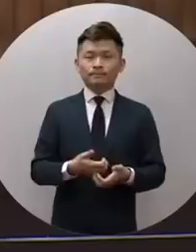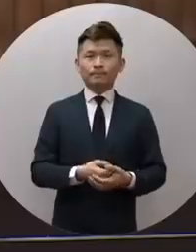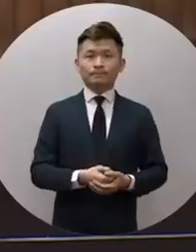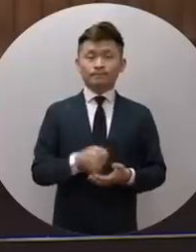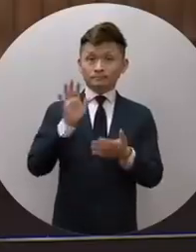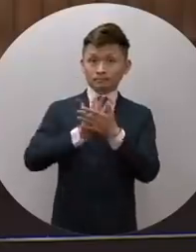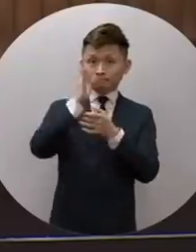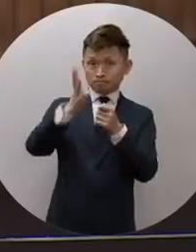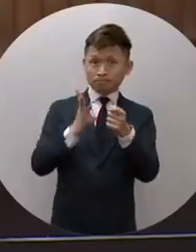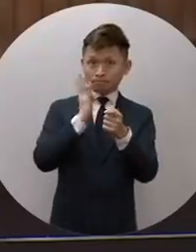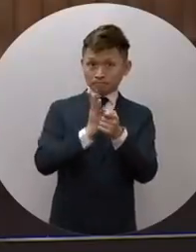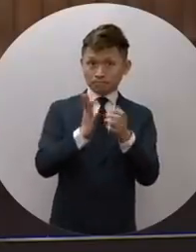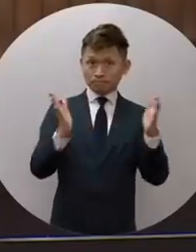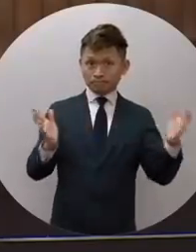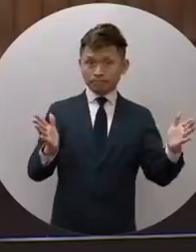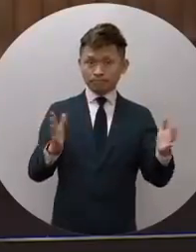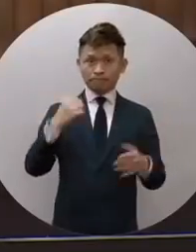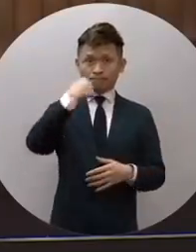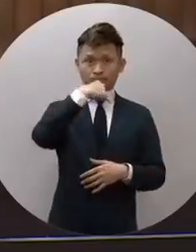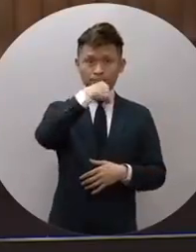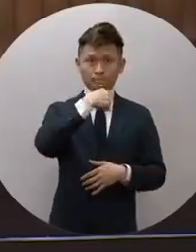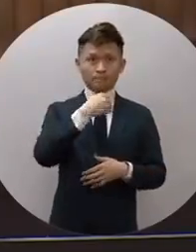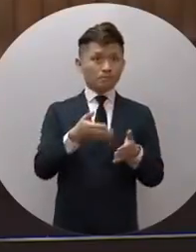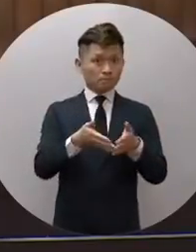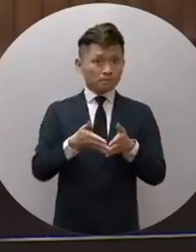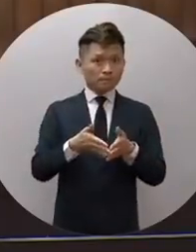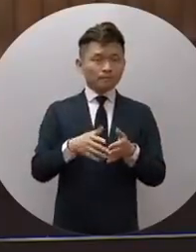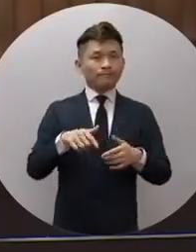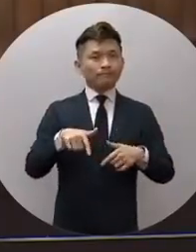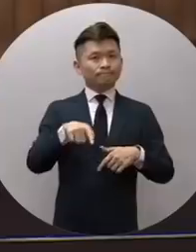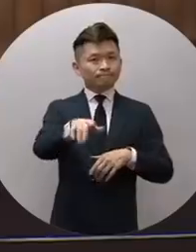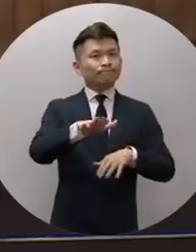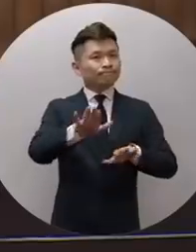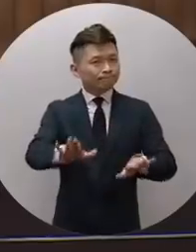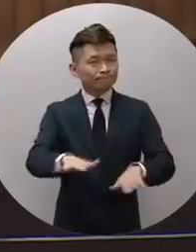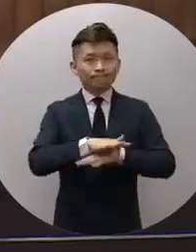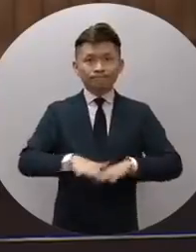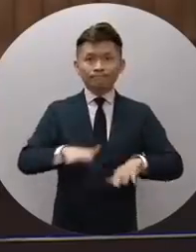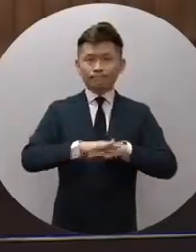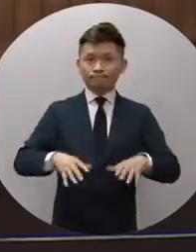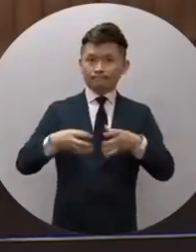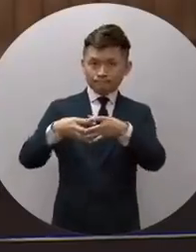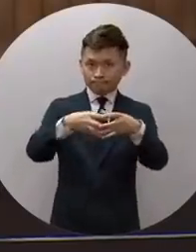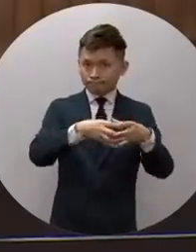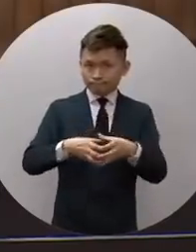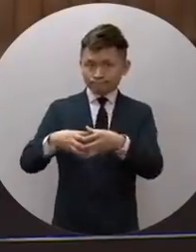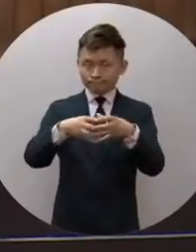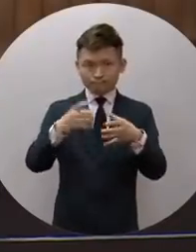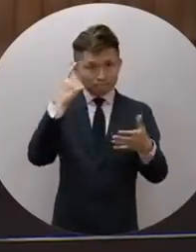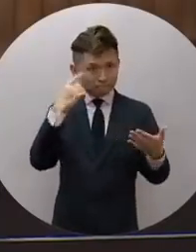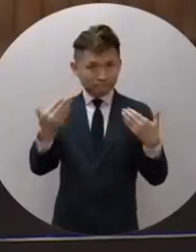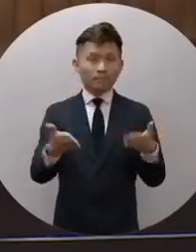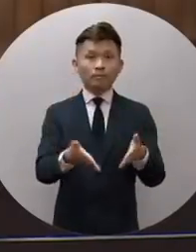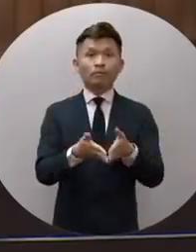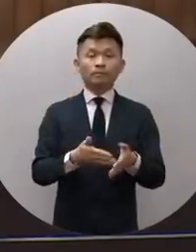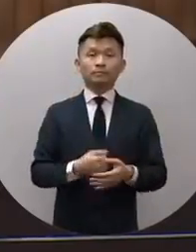来4年是台湾最需要冷静、理性、团结的时刻。我